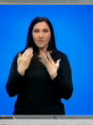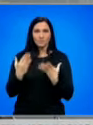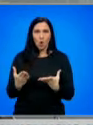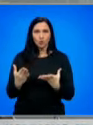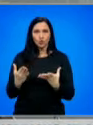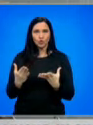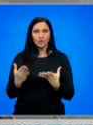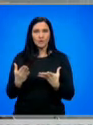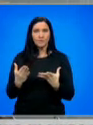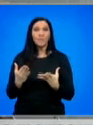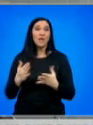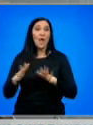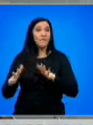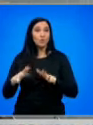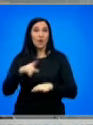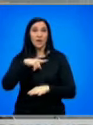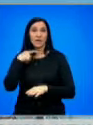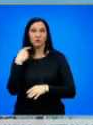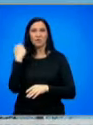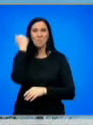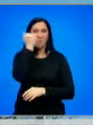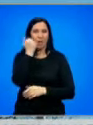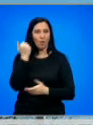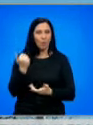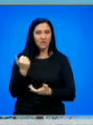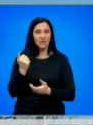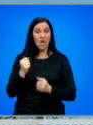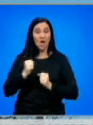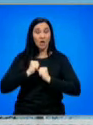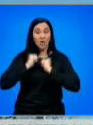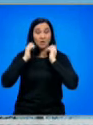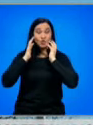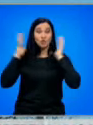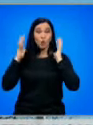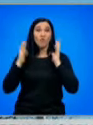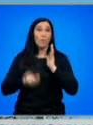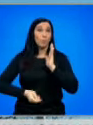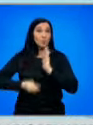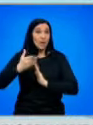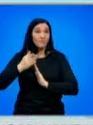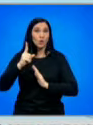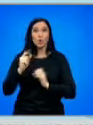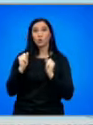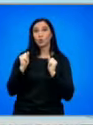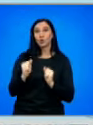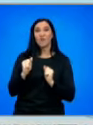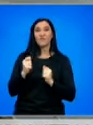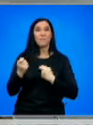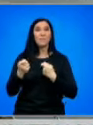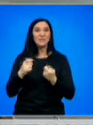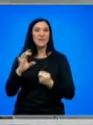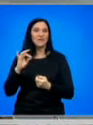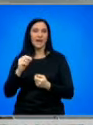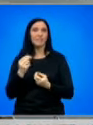възможност и потенциален риск от спекулации. Шоковото поскъпване, което бизнесът очакваше и средни цени